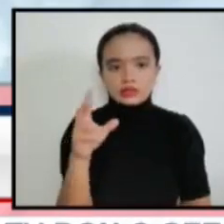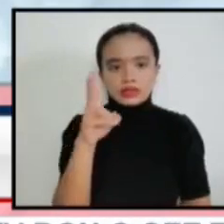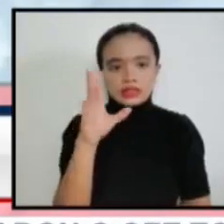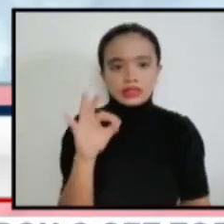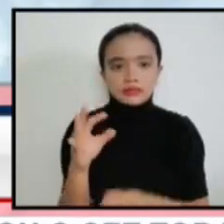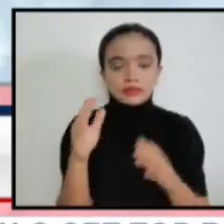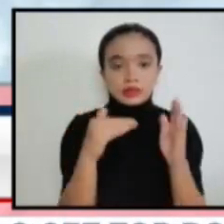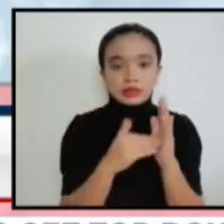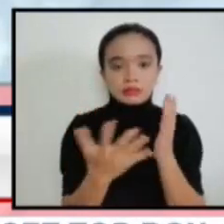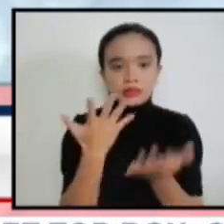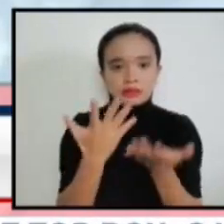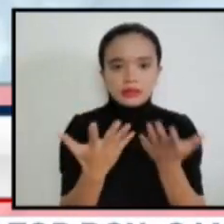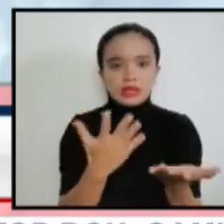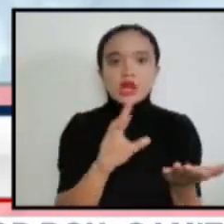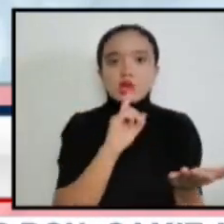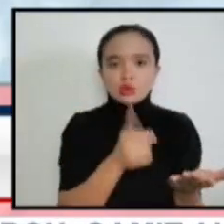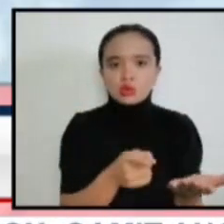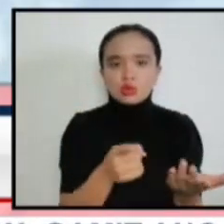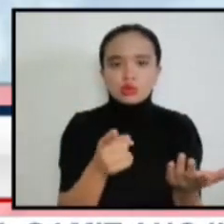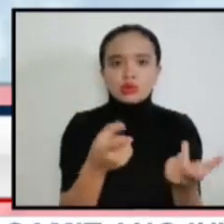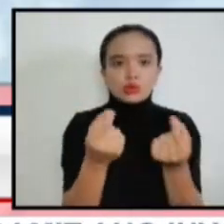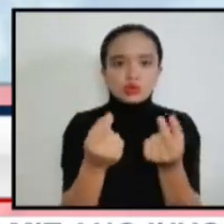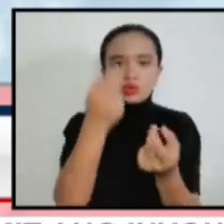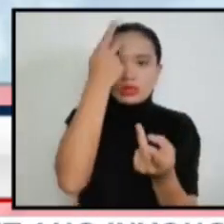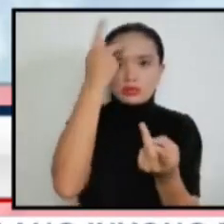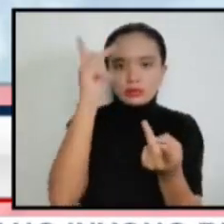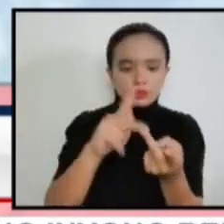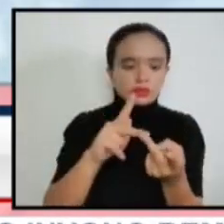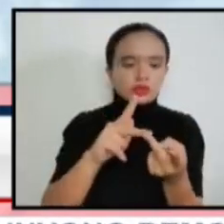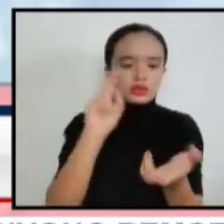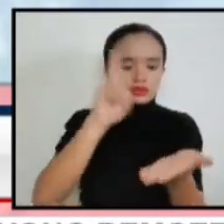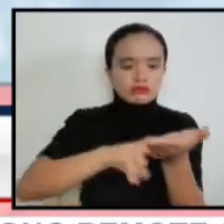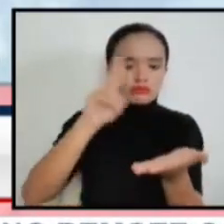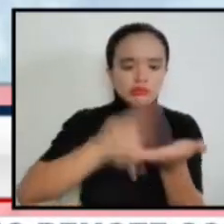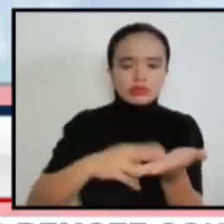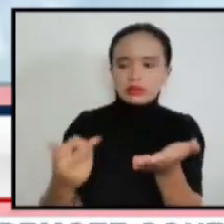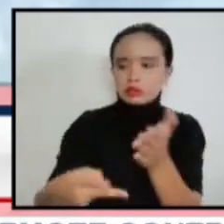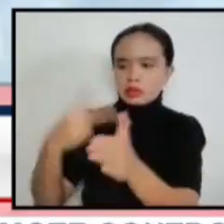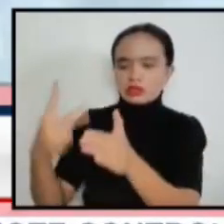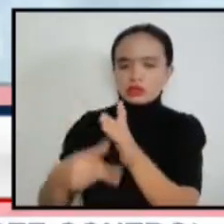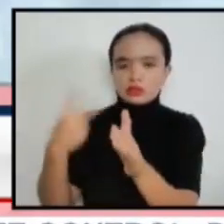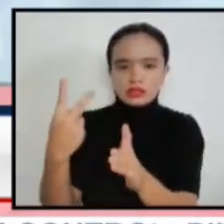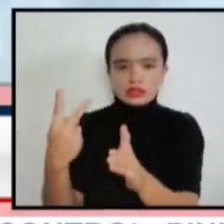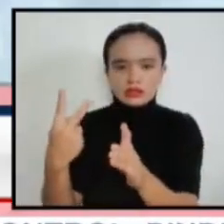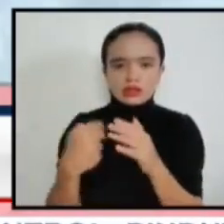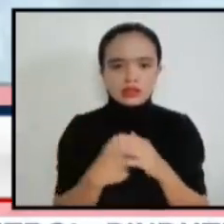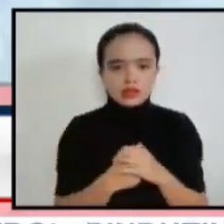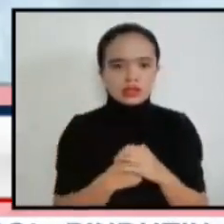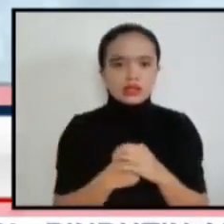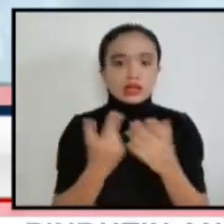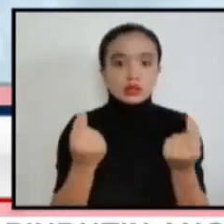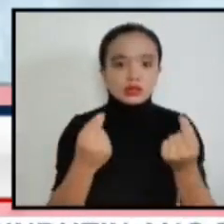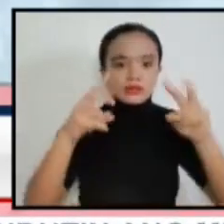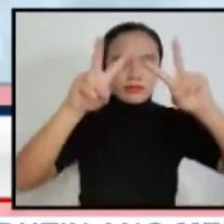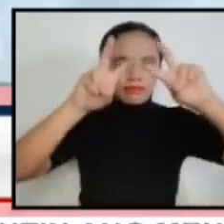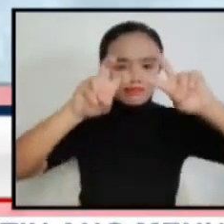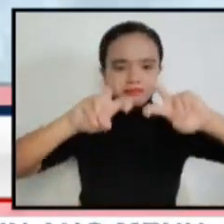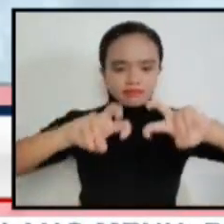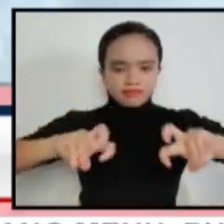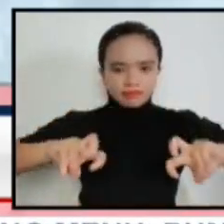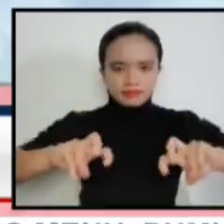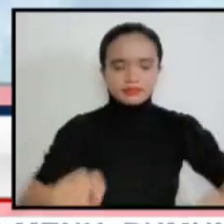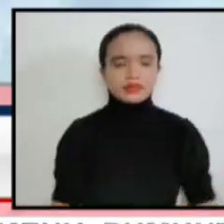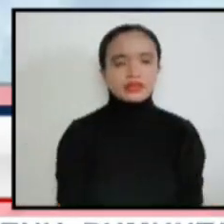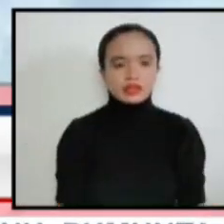sinadya ang doble-dobling voter registration. Sasalang ang mga botanteng ito sa preliminary investigation. Mayroon po